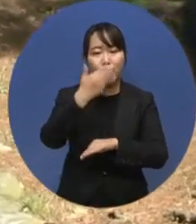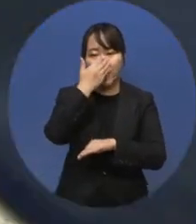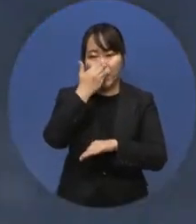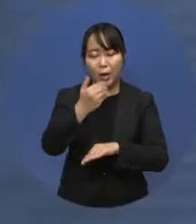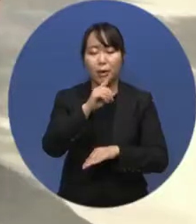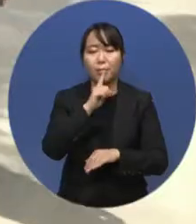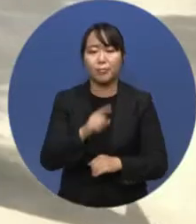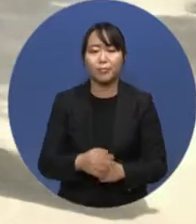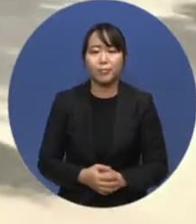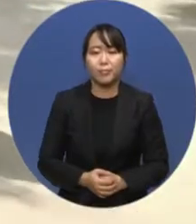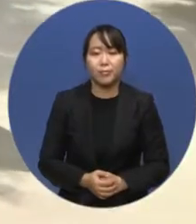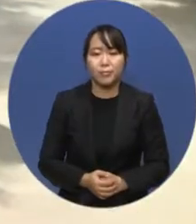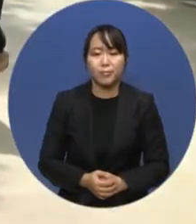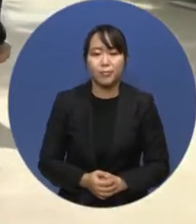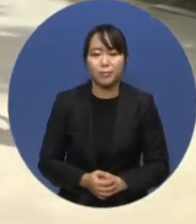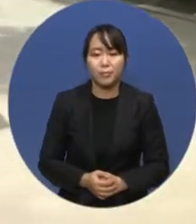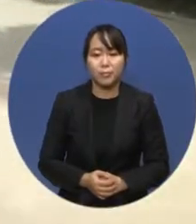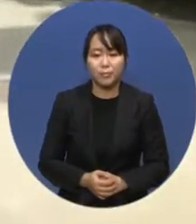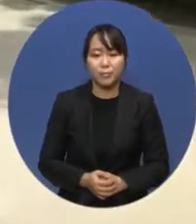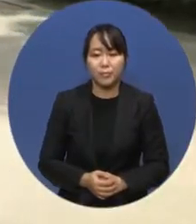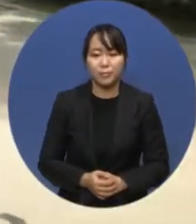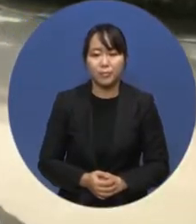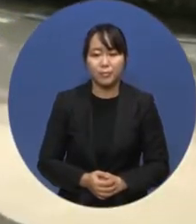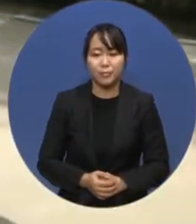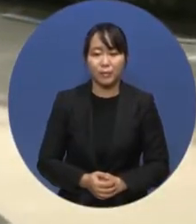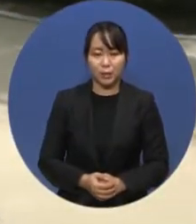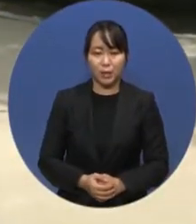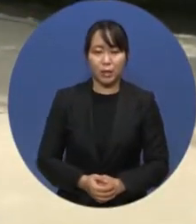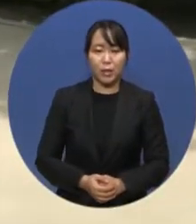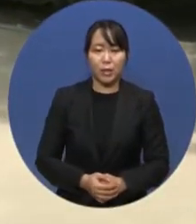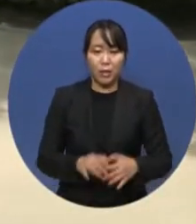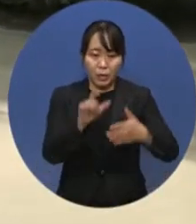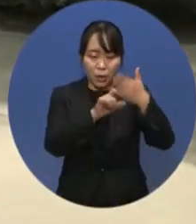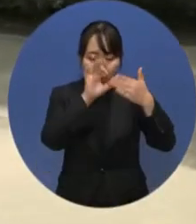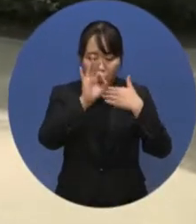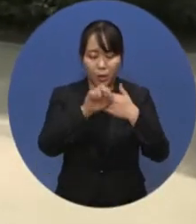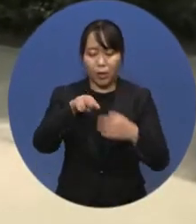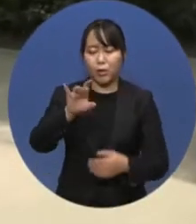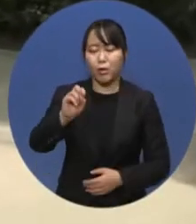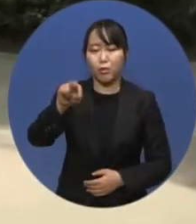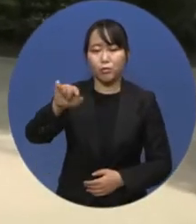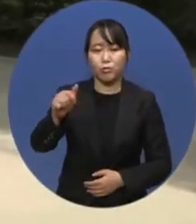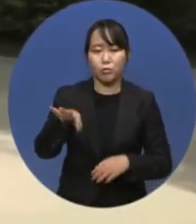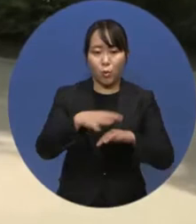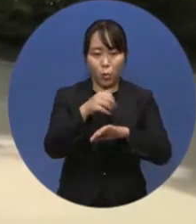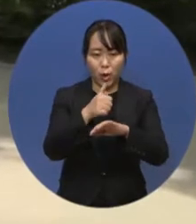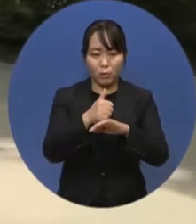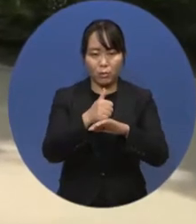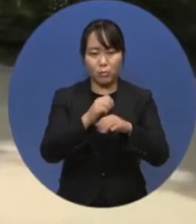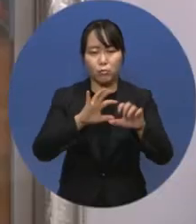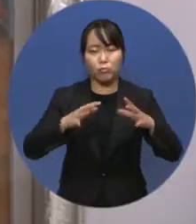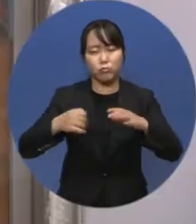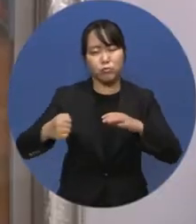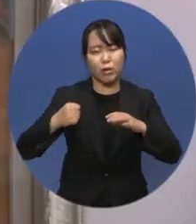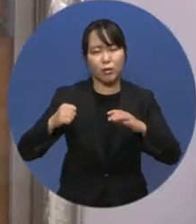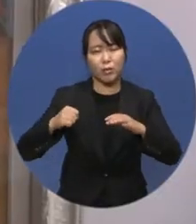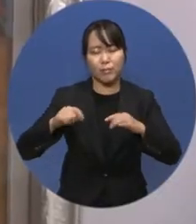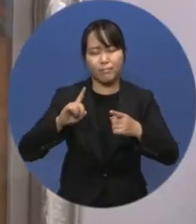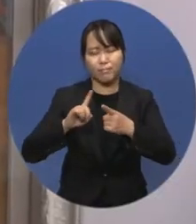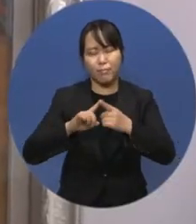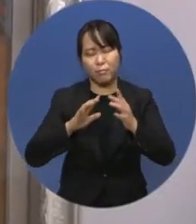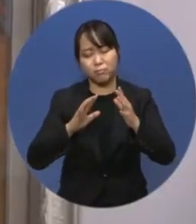있다고 해설사는 설명했습니다. 기록에 의하면 경순왕은 기울어진 국력을 통감하고